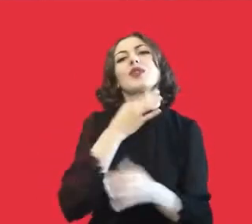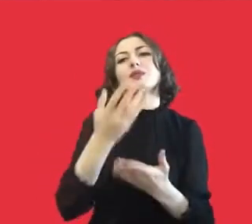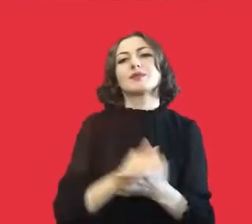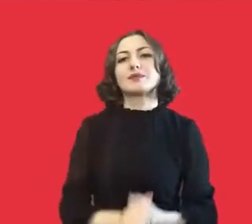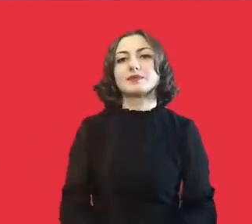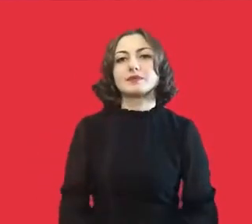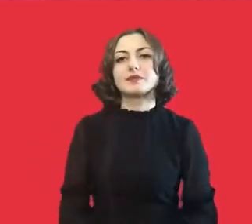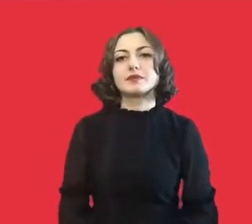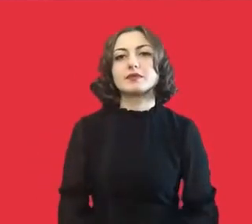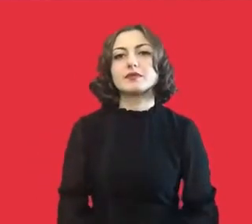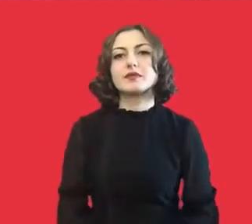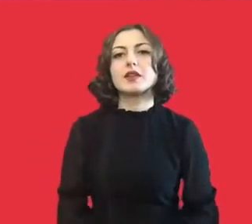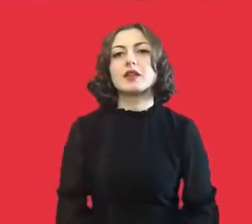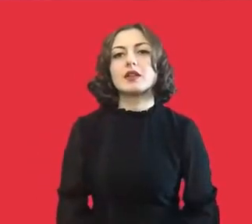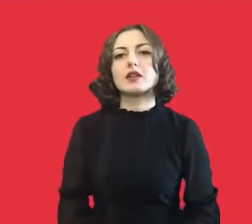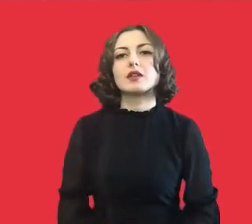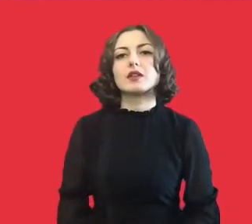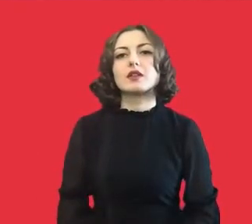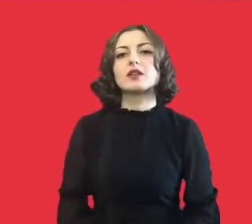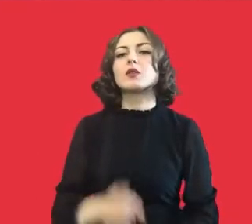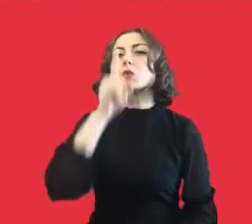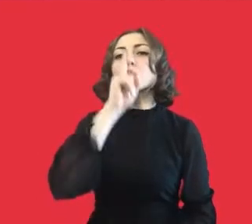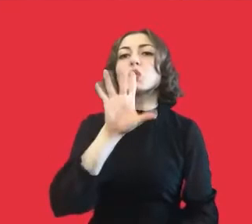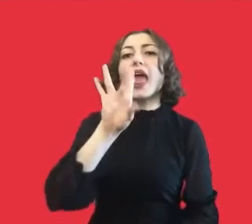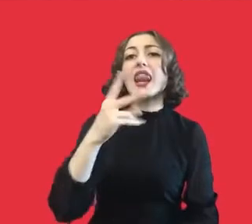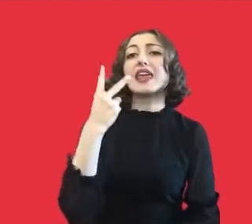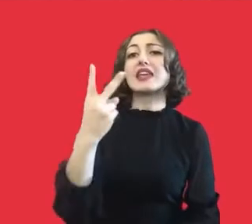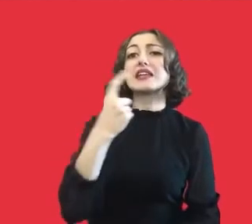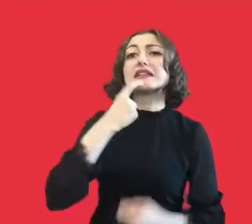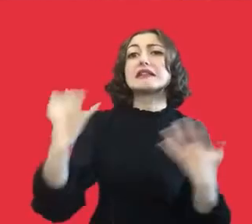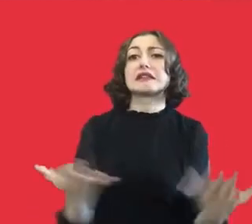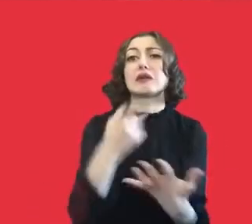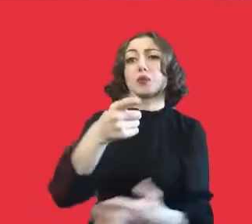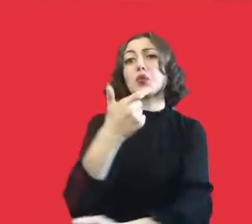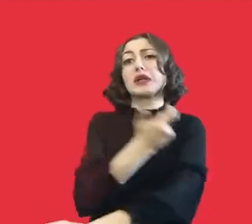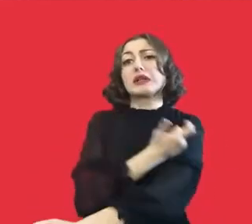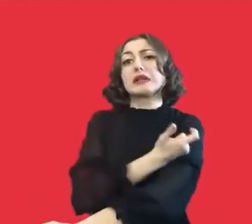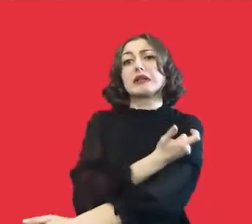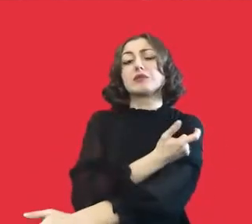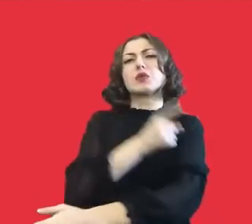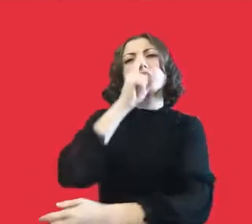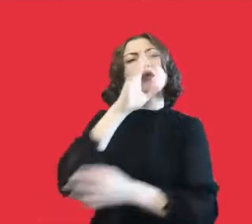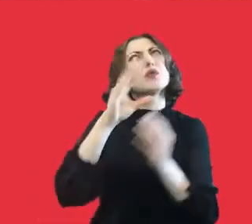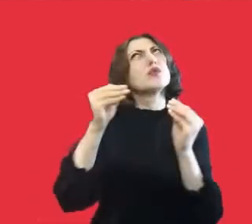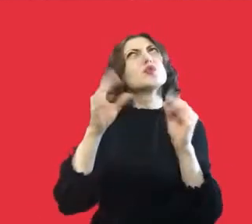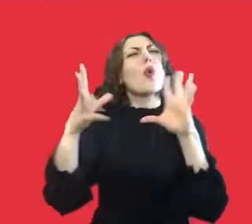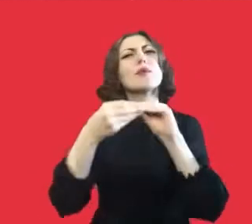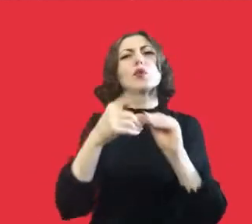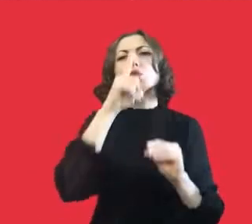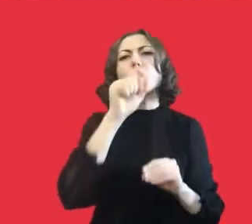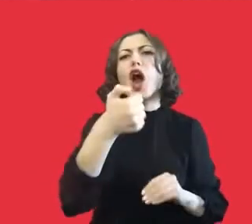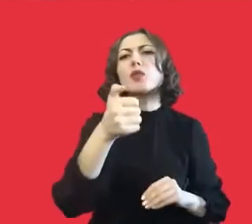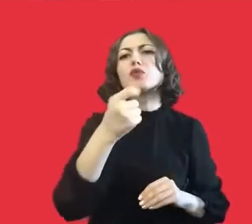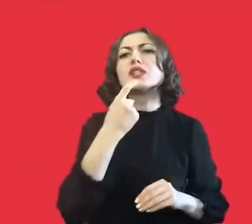Teşekkür ediyorum. 152 yıllık Türk Kızılay ve yaklaşık 160 yıla yaklaşan Kızılay ve Kızılhaç